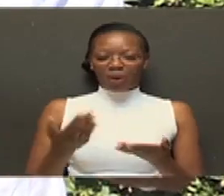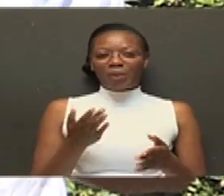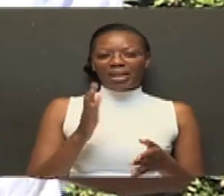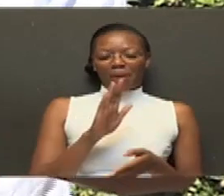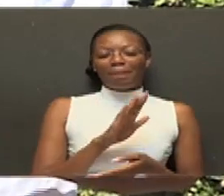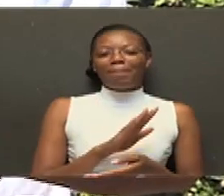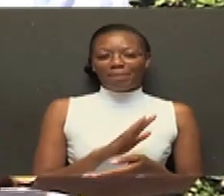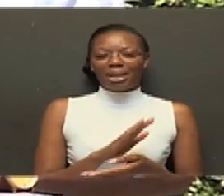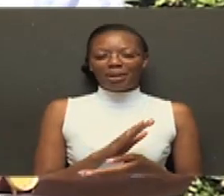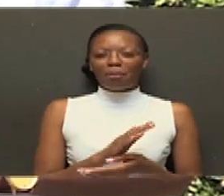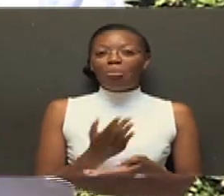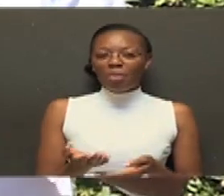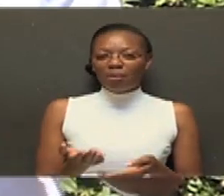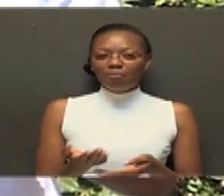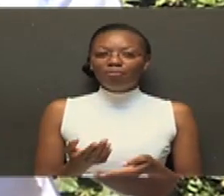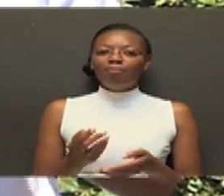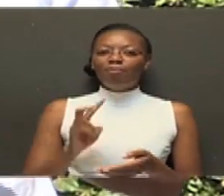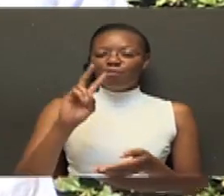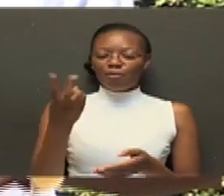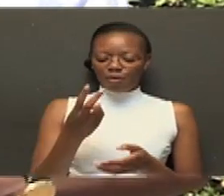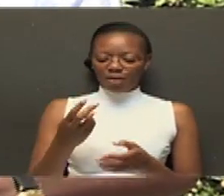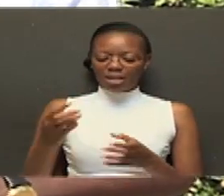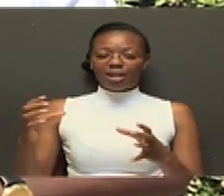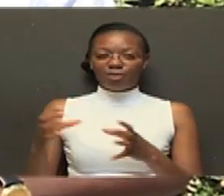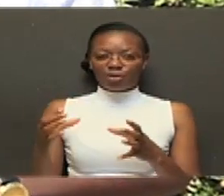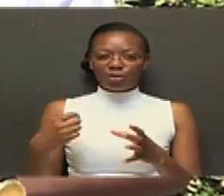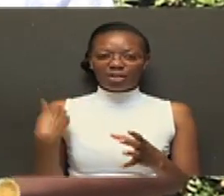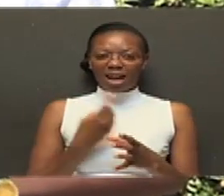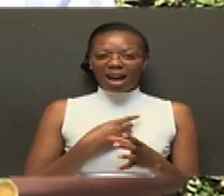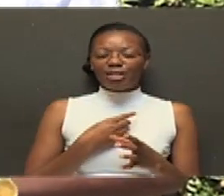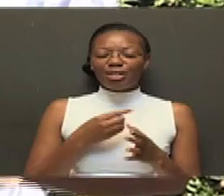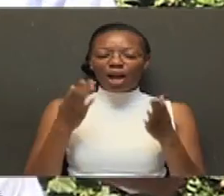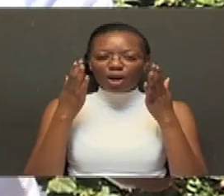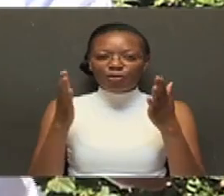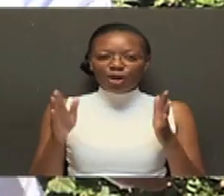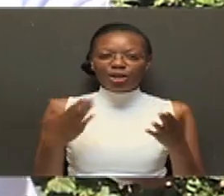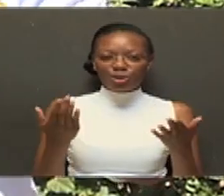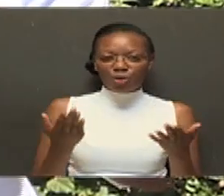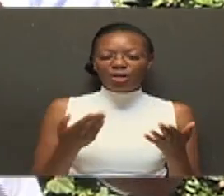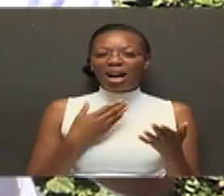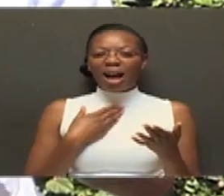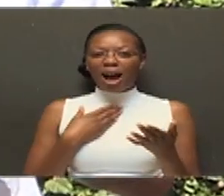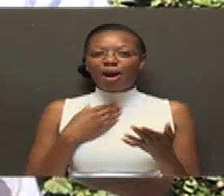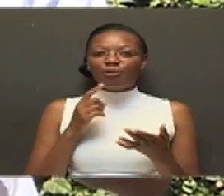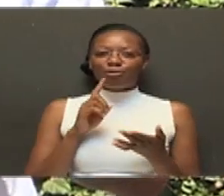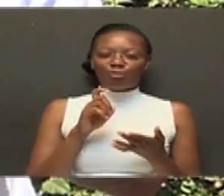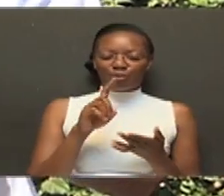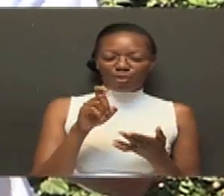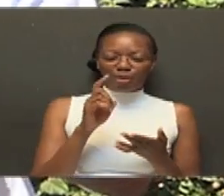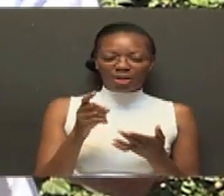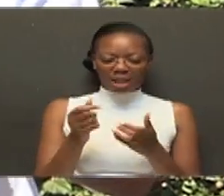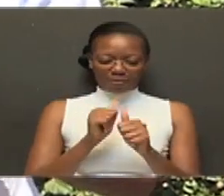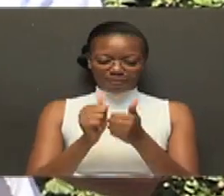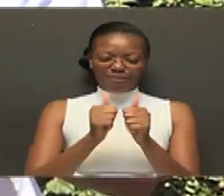Karibu tena mpenzi mtazamaji. Katika awamu yetu ya pili tunaangazia cricket. Lakini usidhani kwamba ni kriketi mchezo bali